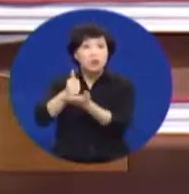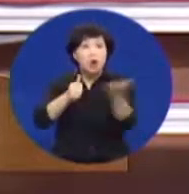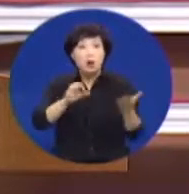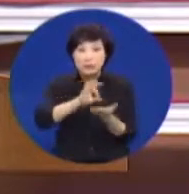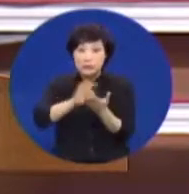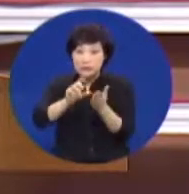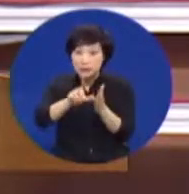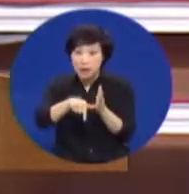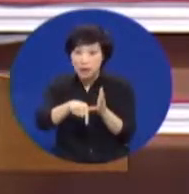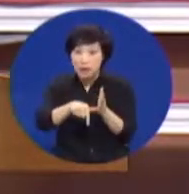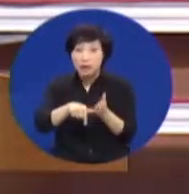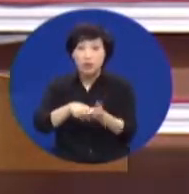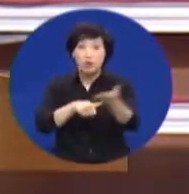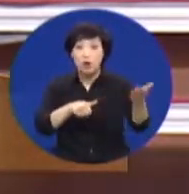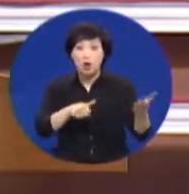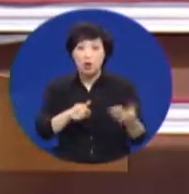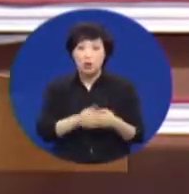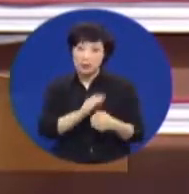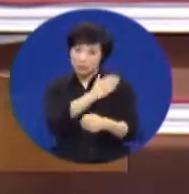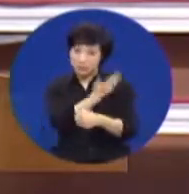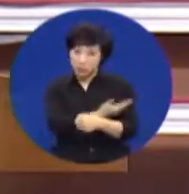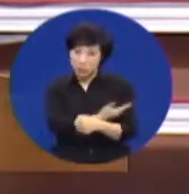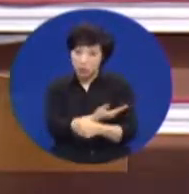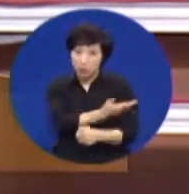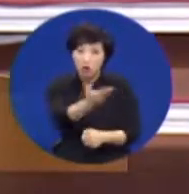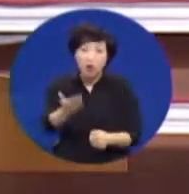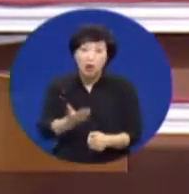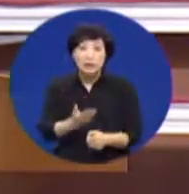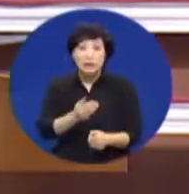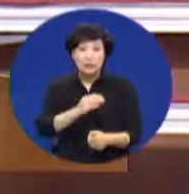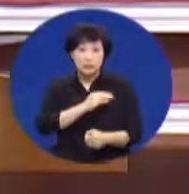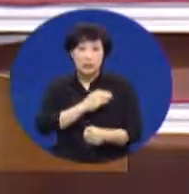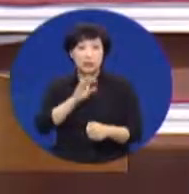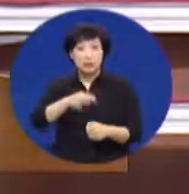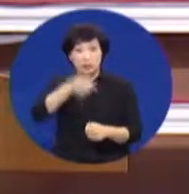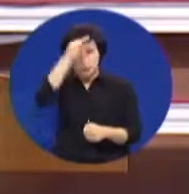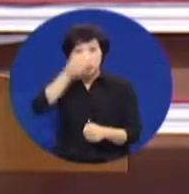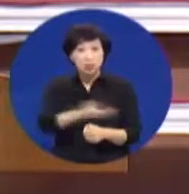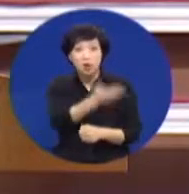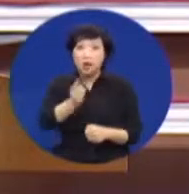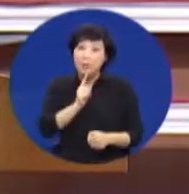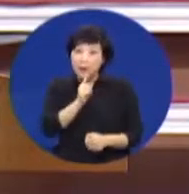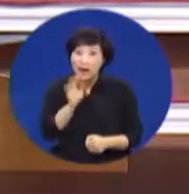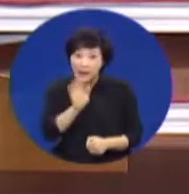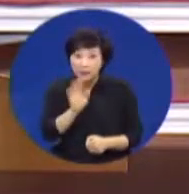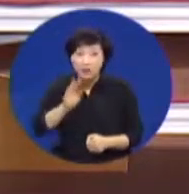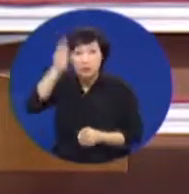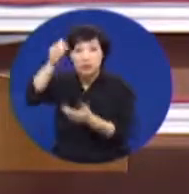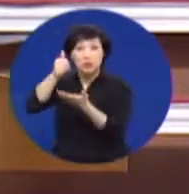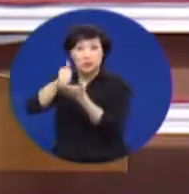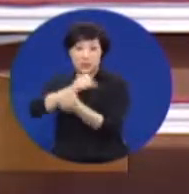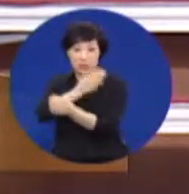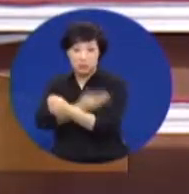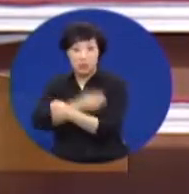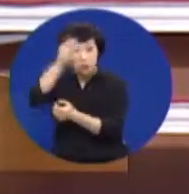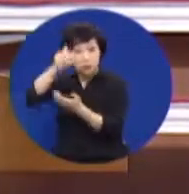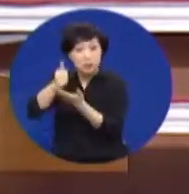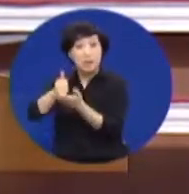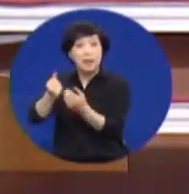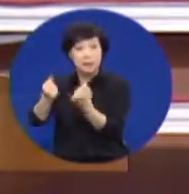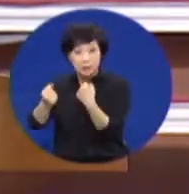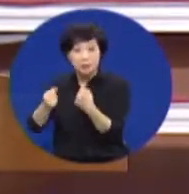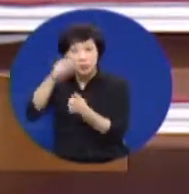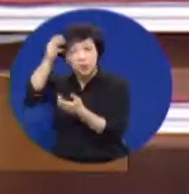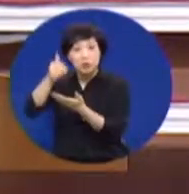때 네 능력, 내 실력, 내 언어가 아니라 성령의 능력, 성령의